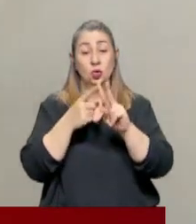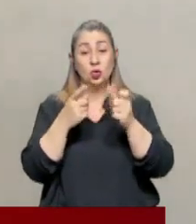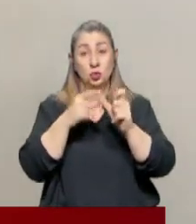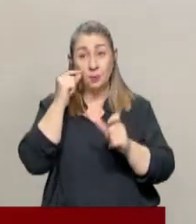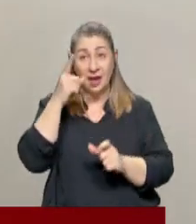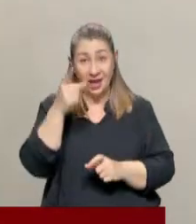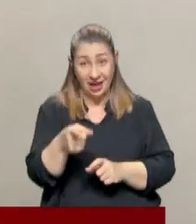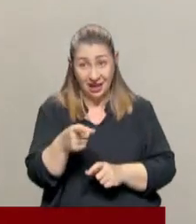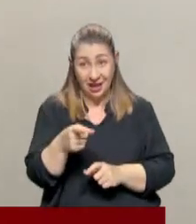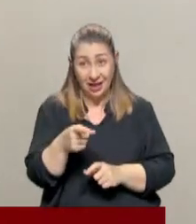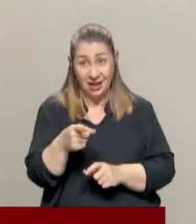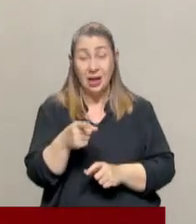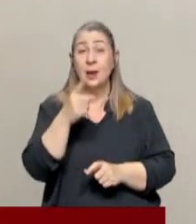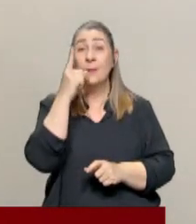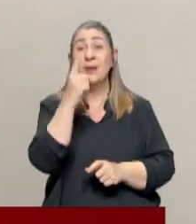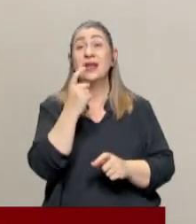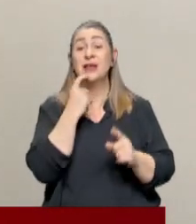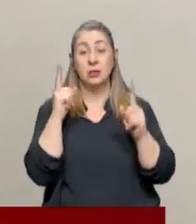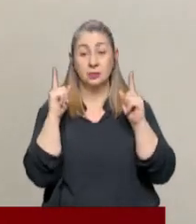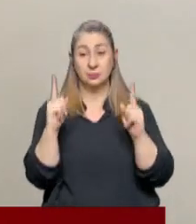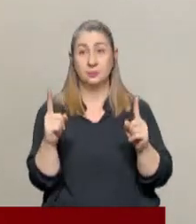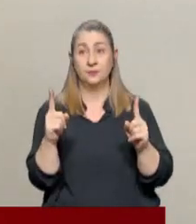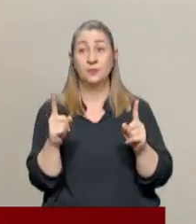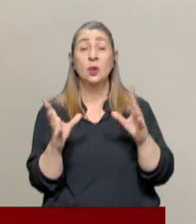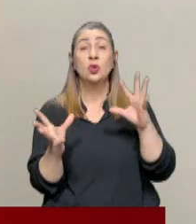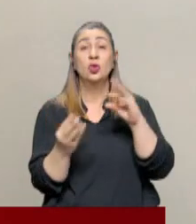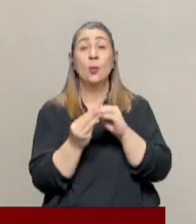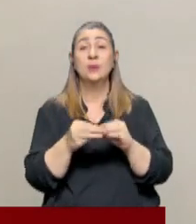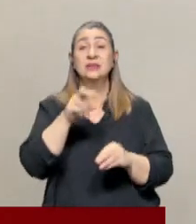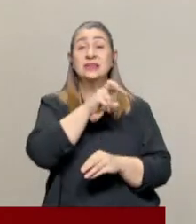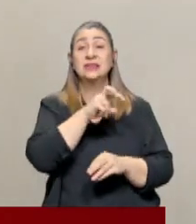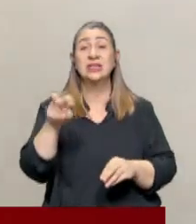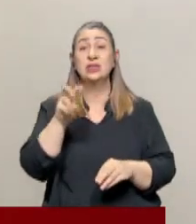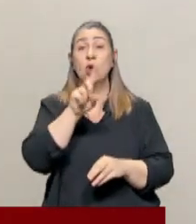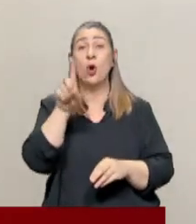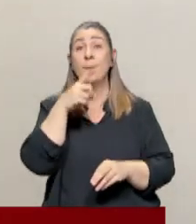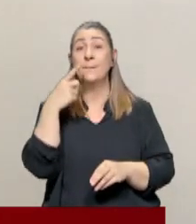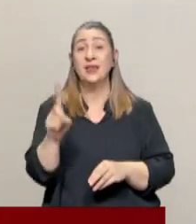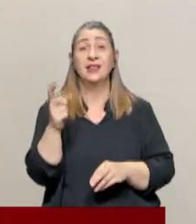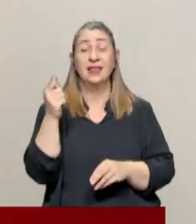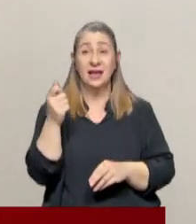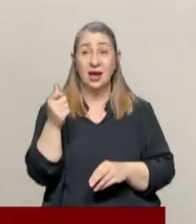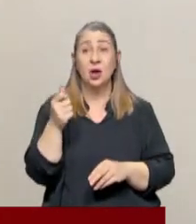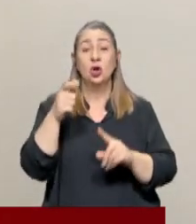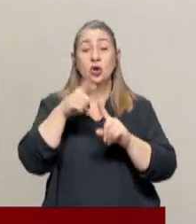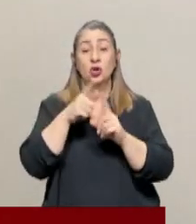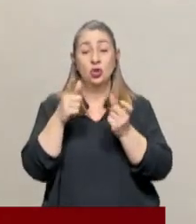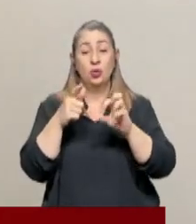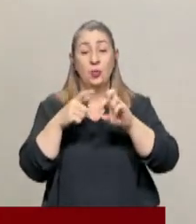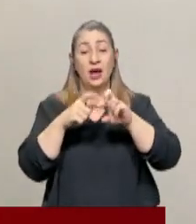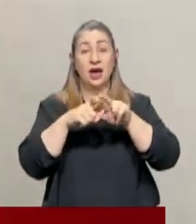Elitaş bir yıl boyunca toplam 810 bin lira